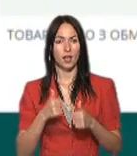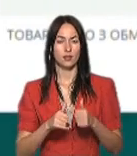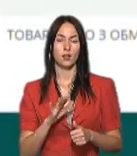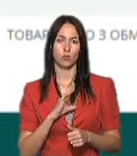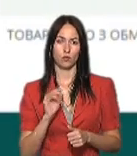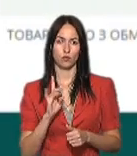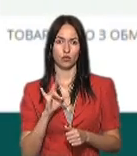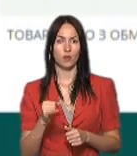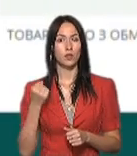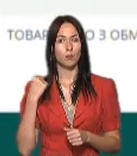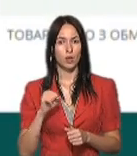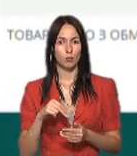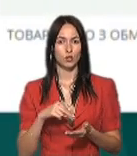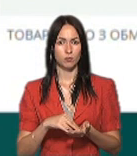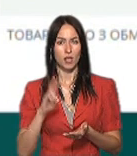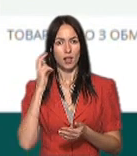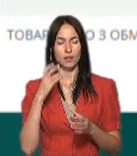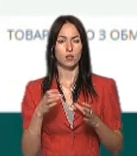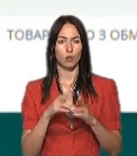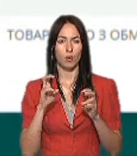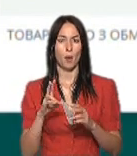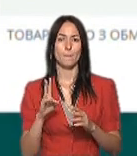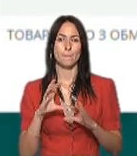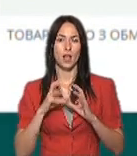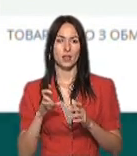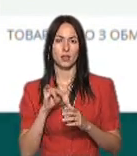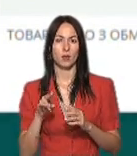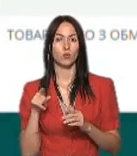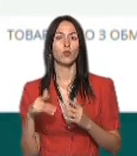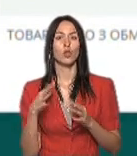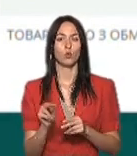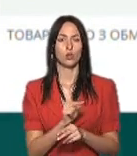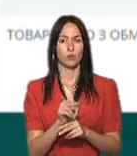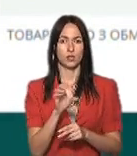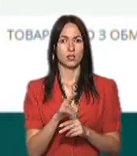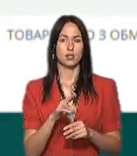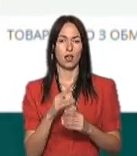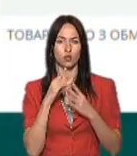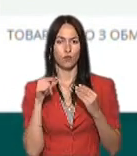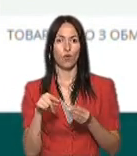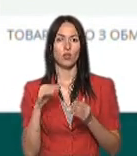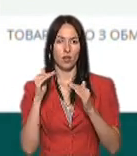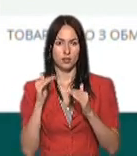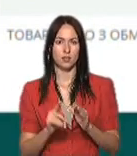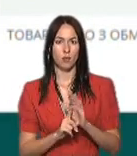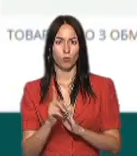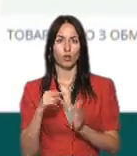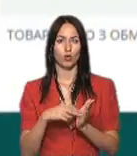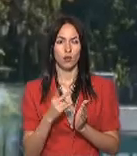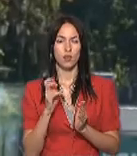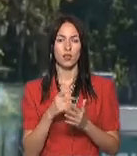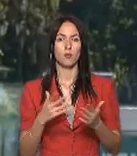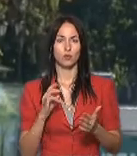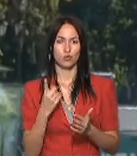стала київська компанія «Планета Бут», яка вже ремонтувала сад Шевченка. Вона знизила початкову вартість на понад мільйон